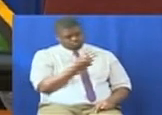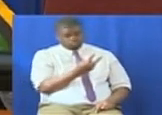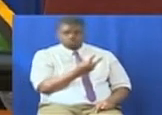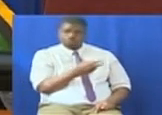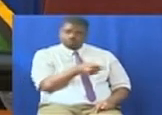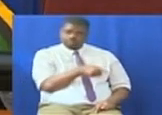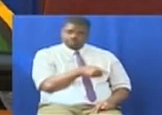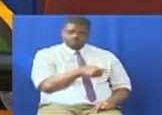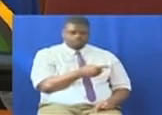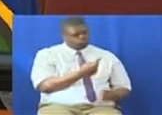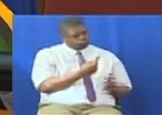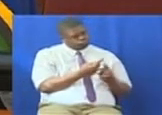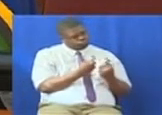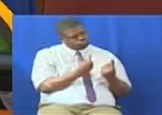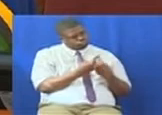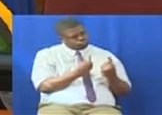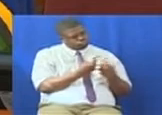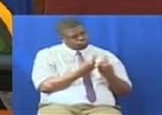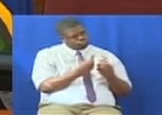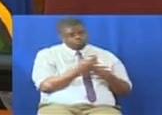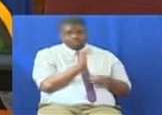na nikaongea naye.